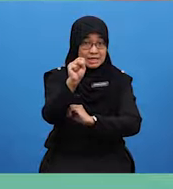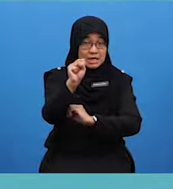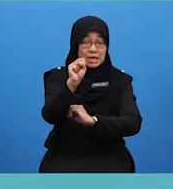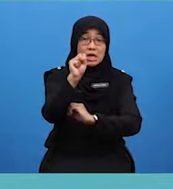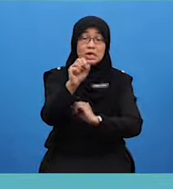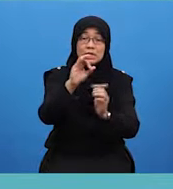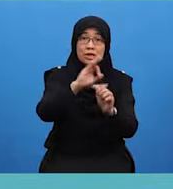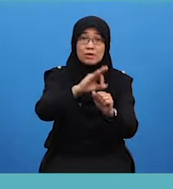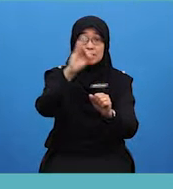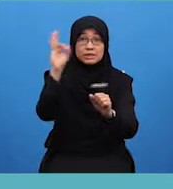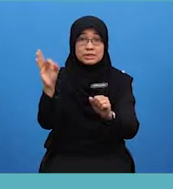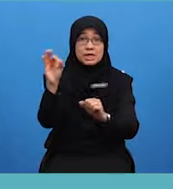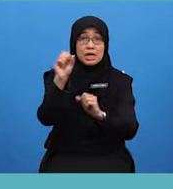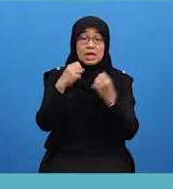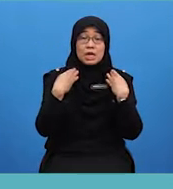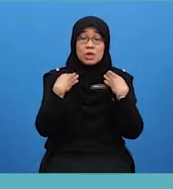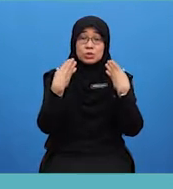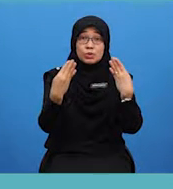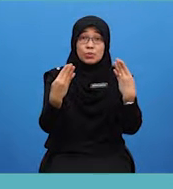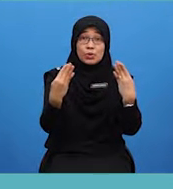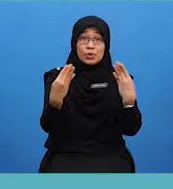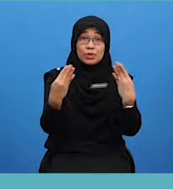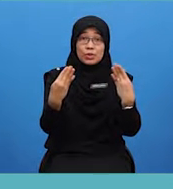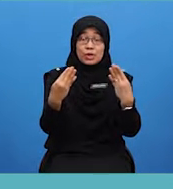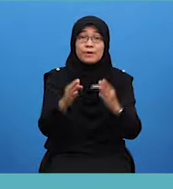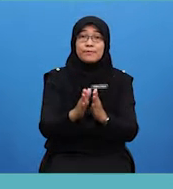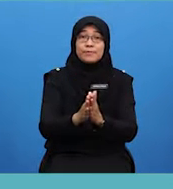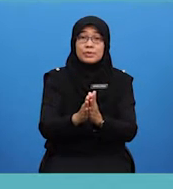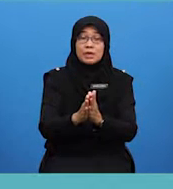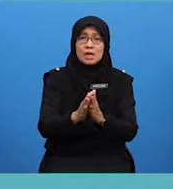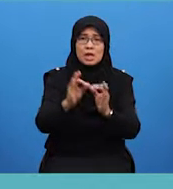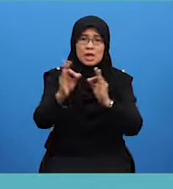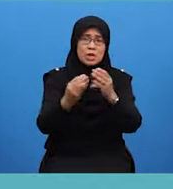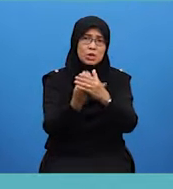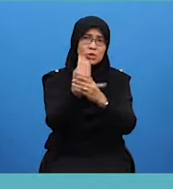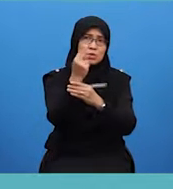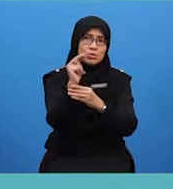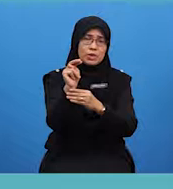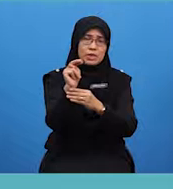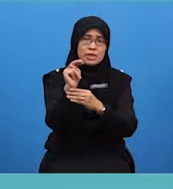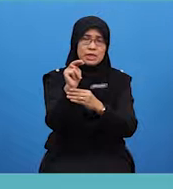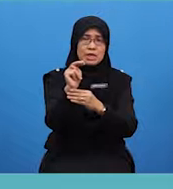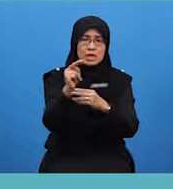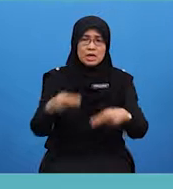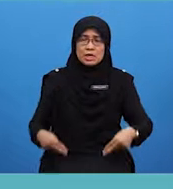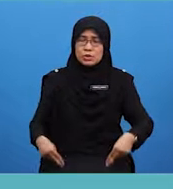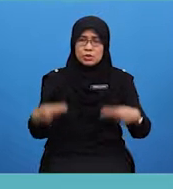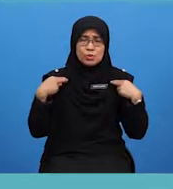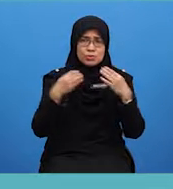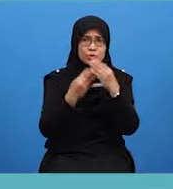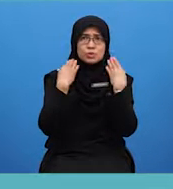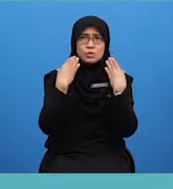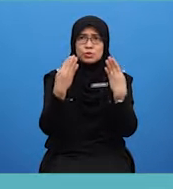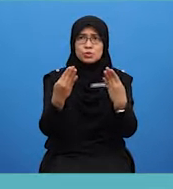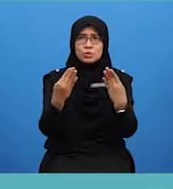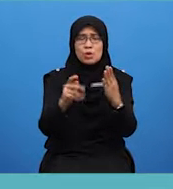subur. Jadi apakah maksud subur? Kalau tumbuhan hidup subur, maksudnya tumbuhan tersebut membesar dengan tinggi, daun